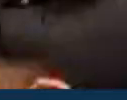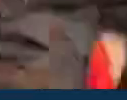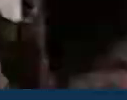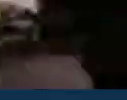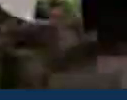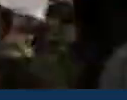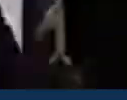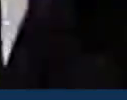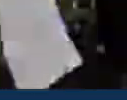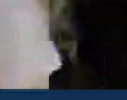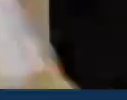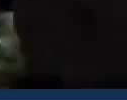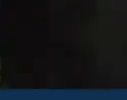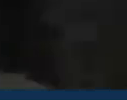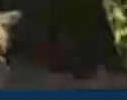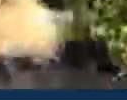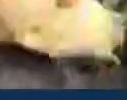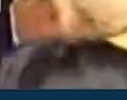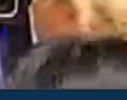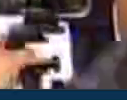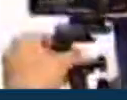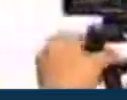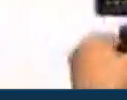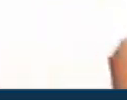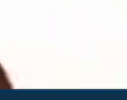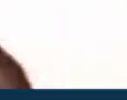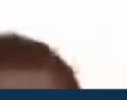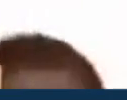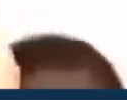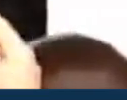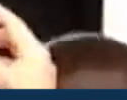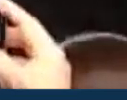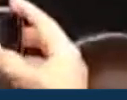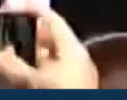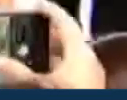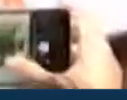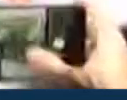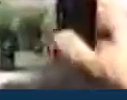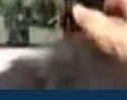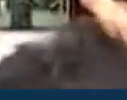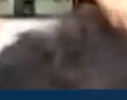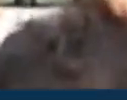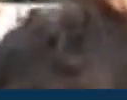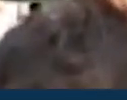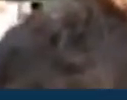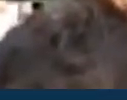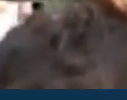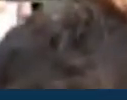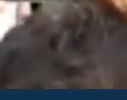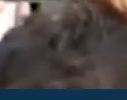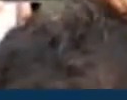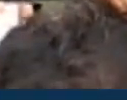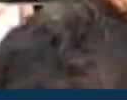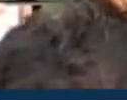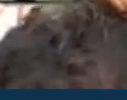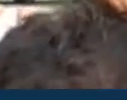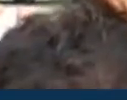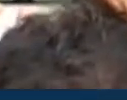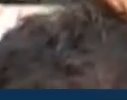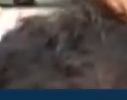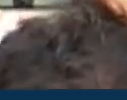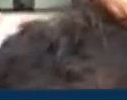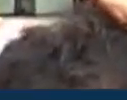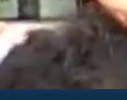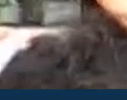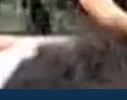าเงินเฟ้อเป็นสิ่งที่รัฐบาลไม่ได้นิ่งนอนใจได้มีการติดตามสถานการณ์และเตรียมมาตรการแก้ปัญหาต่อเนื่องท่านนี้ได้สั่งการ